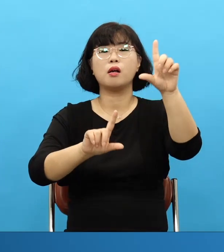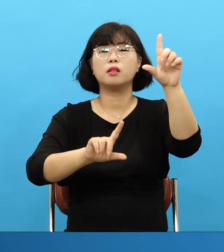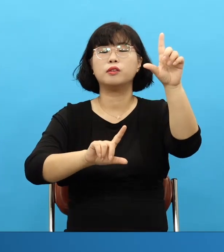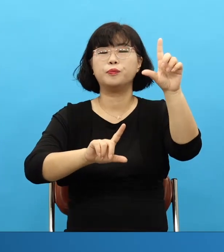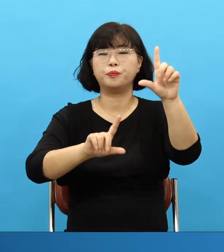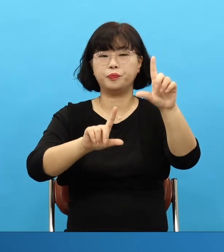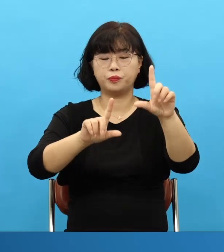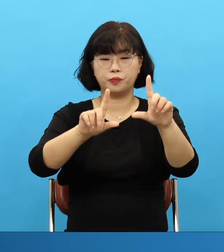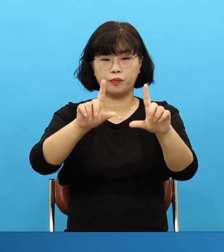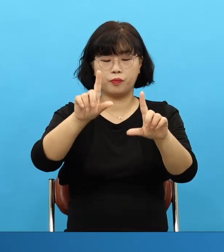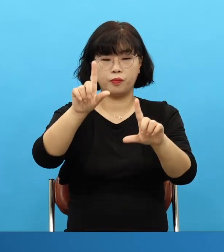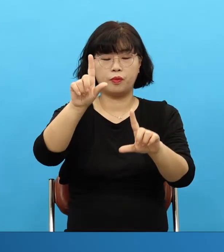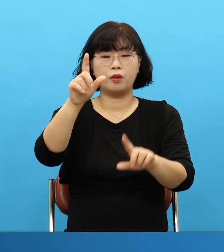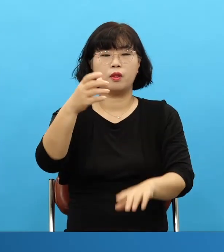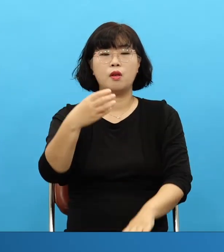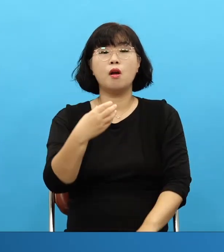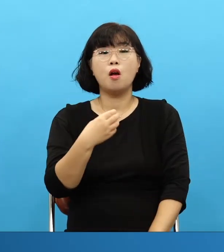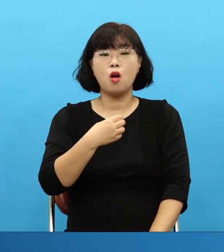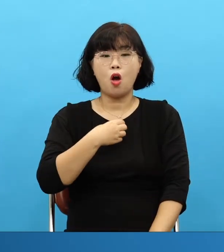당한도다.